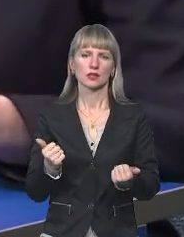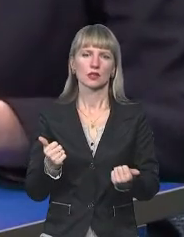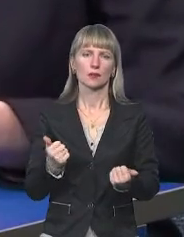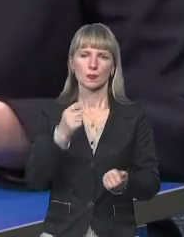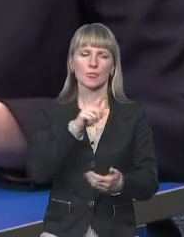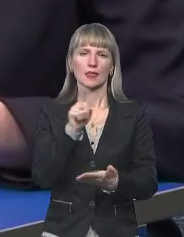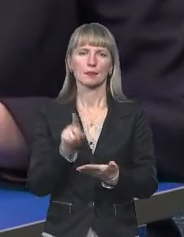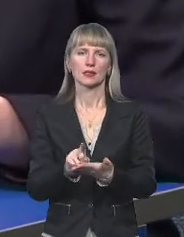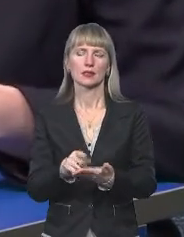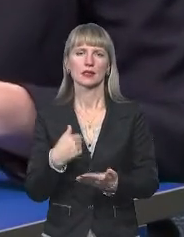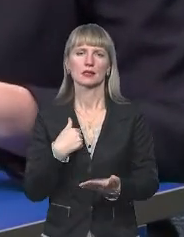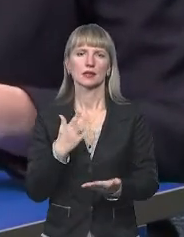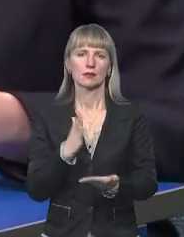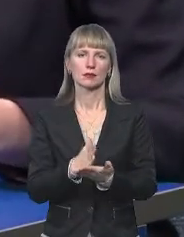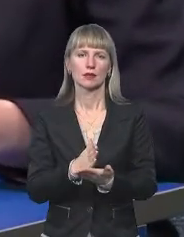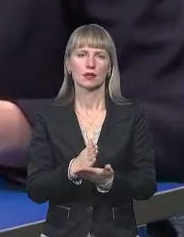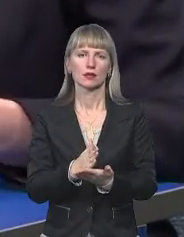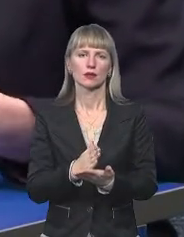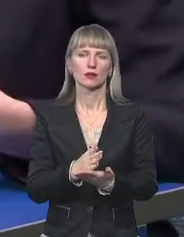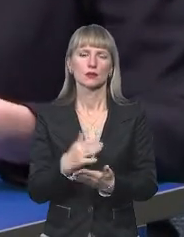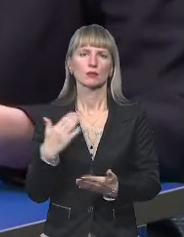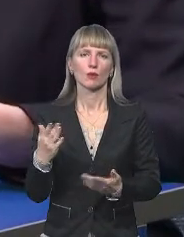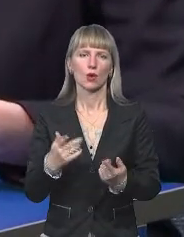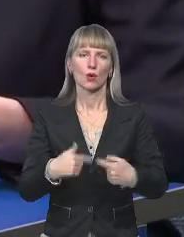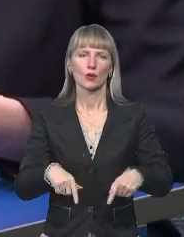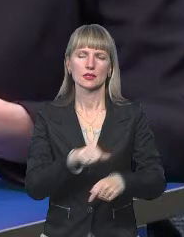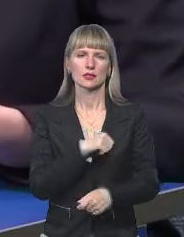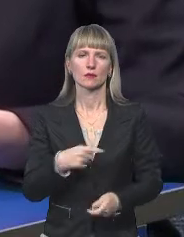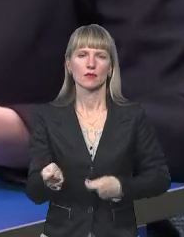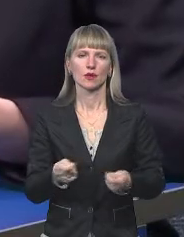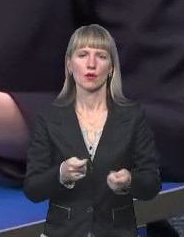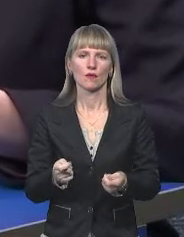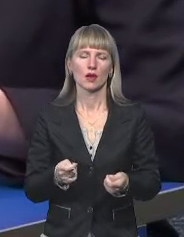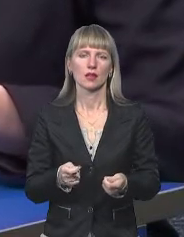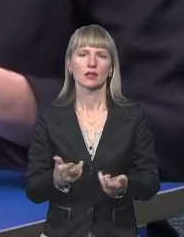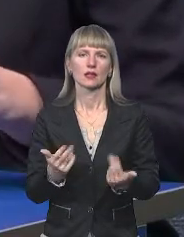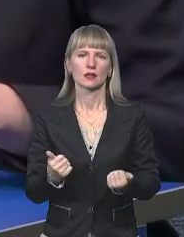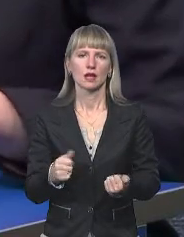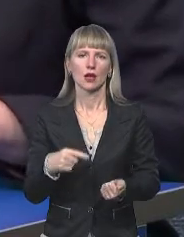Я маю на увазі боку органів місцевого самоврядування, державного